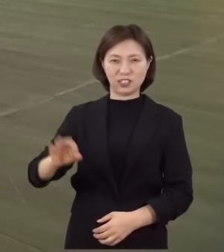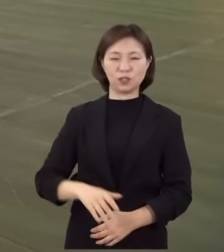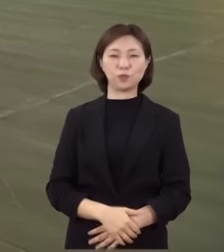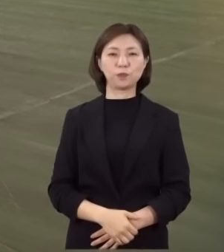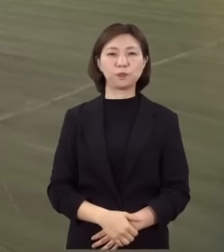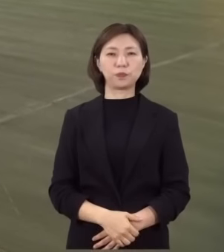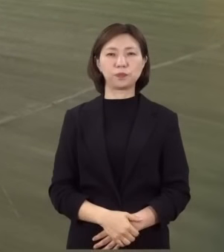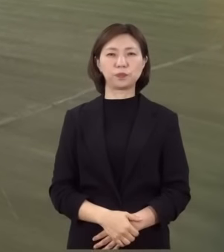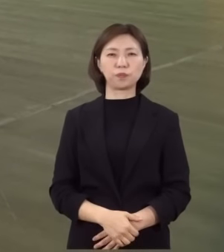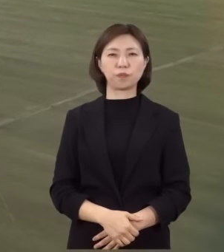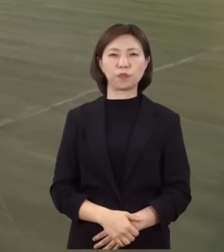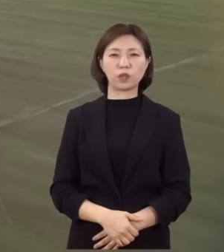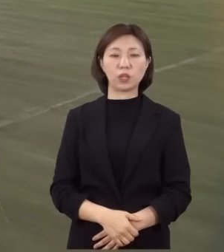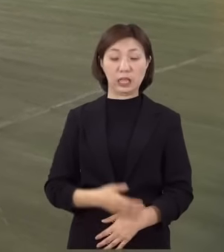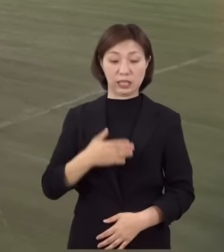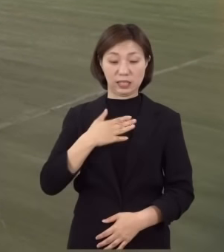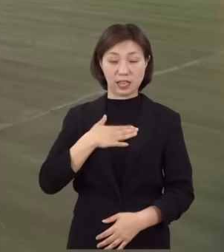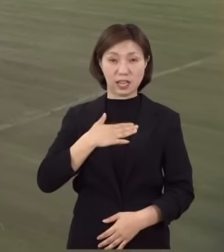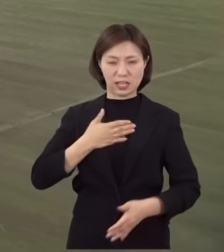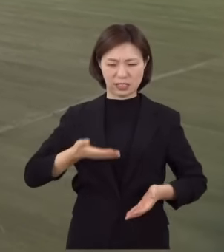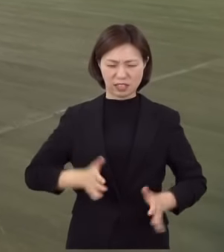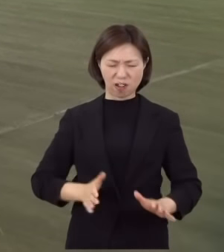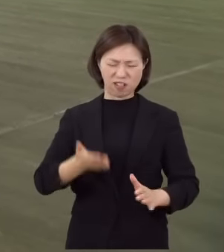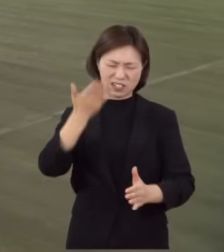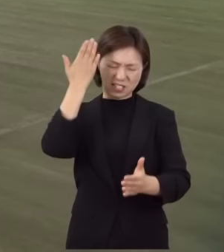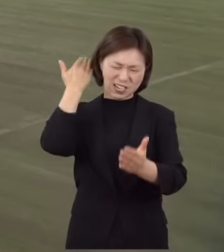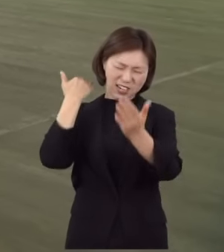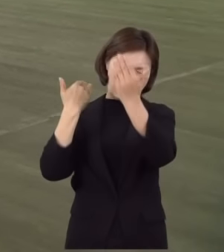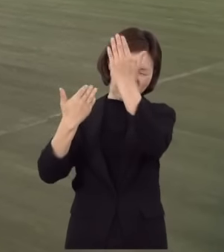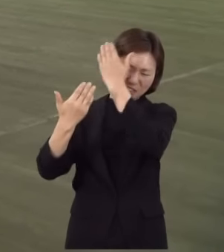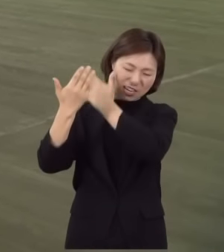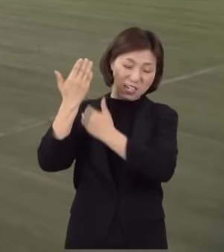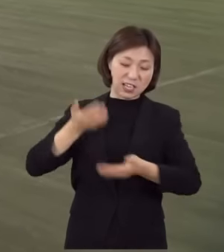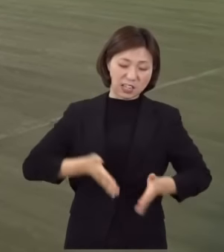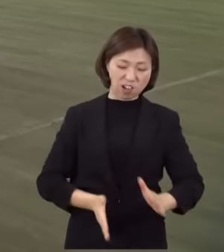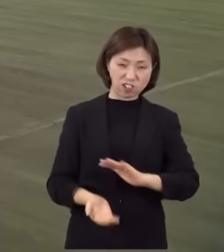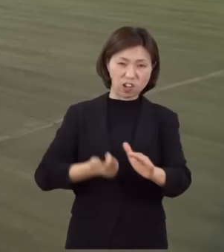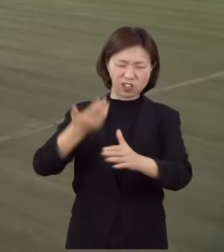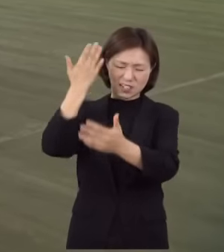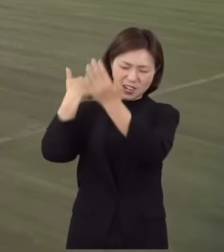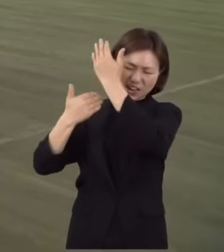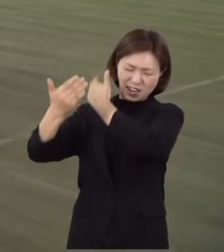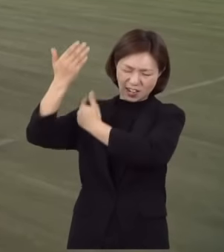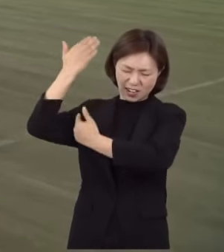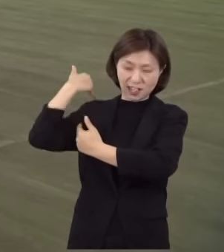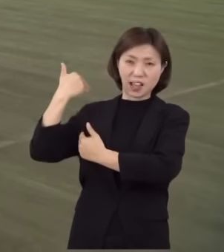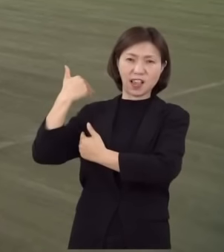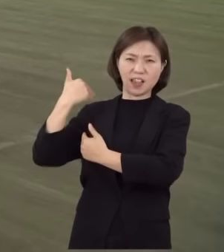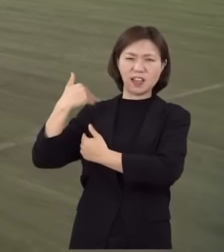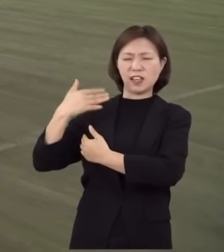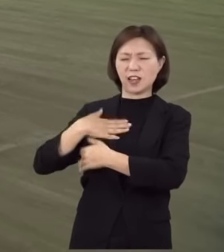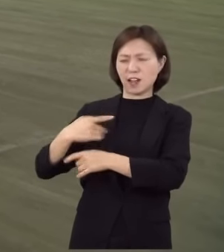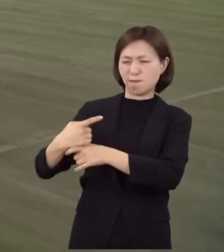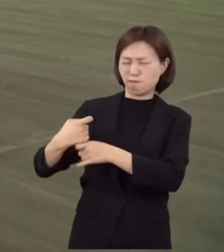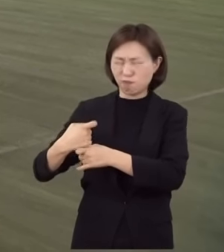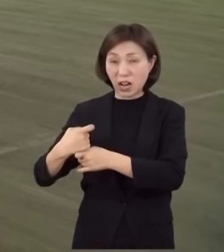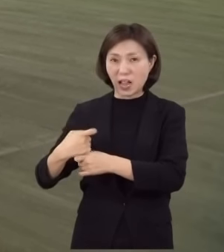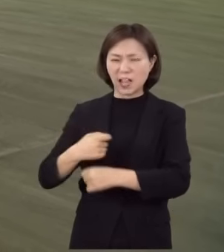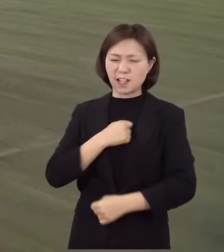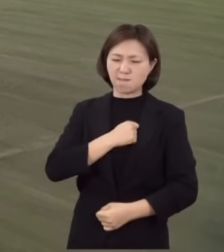됩니다 숙의 원주를 천도하여 그들이이고